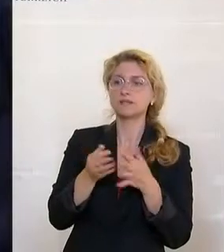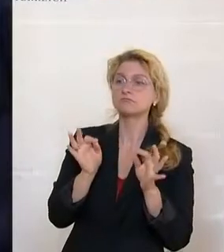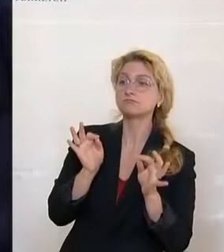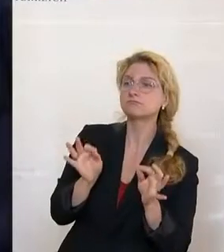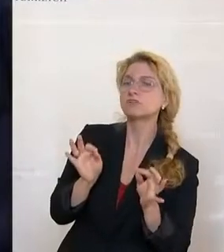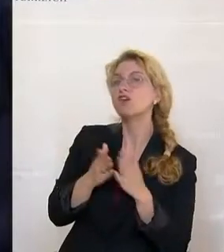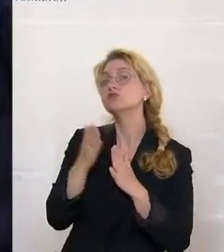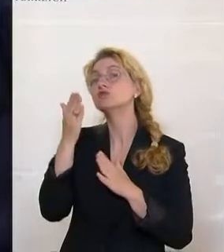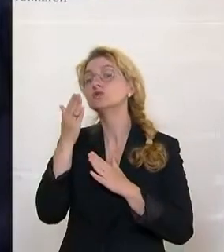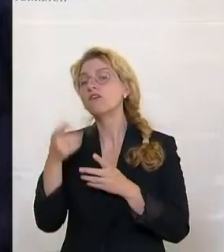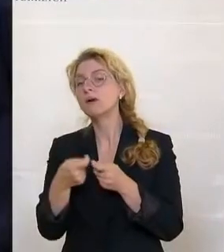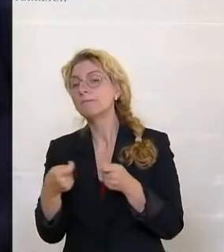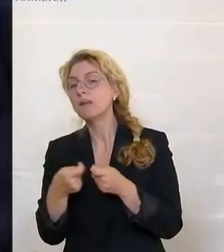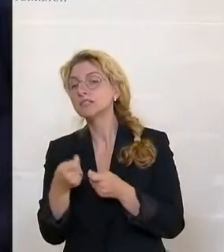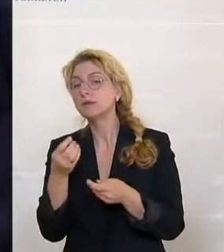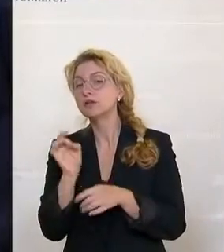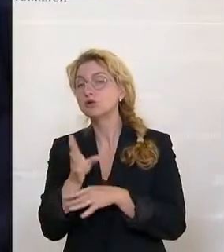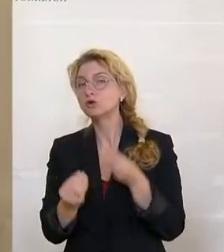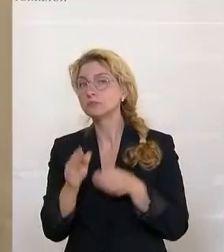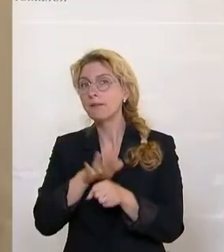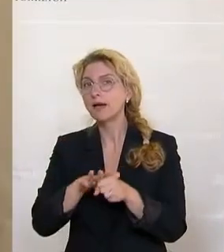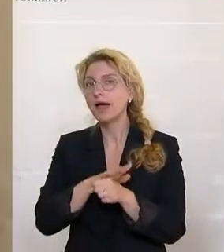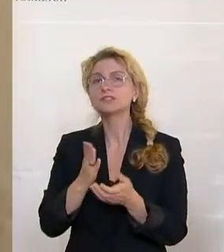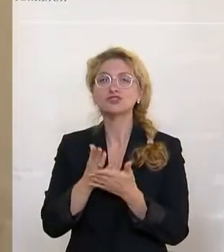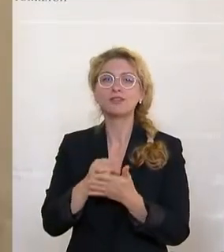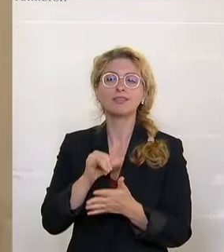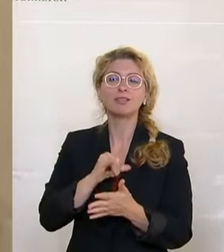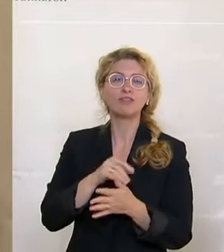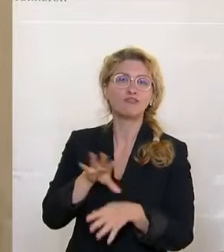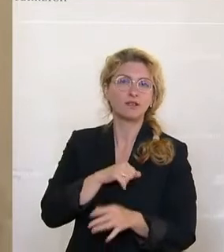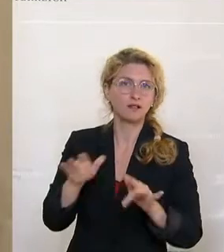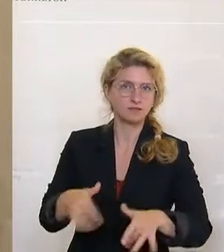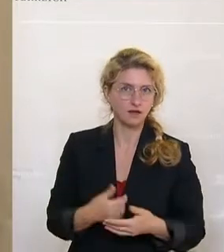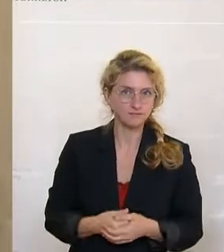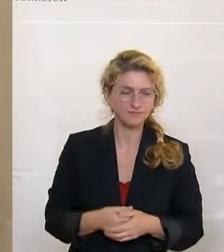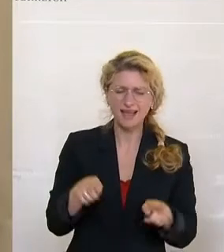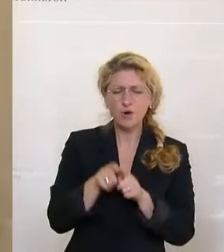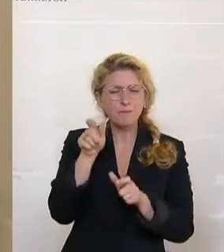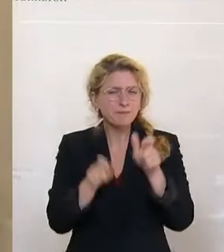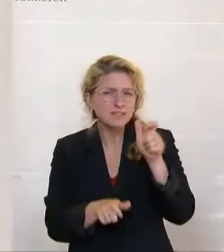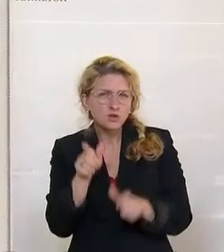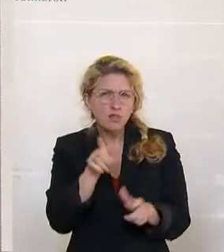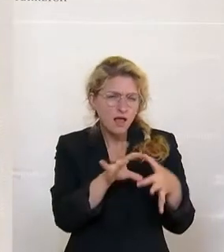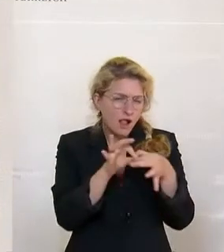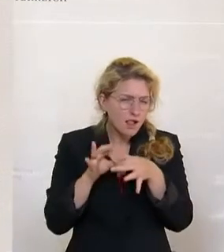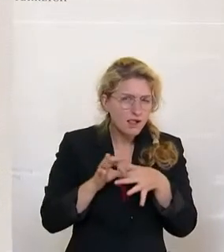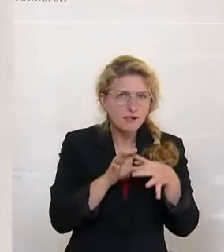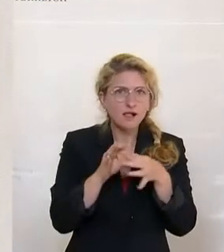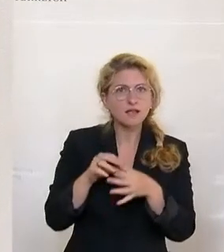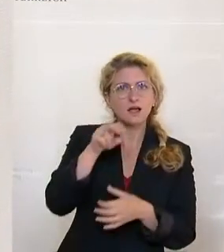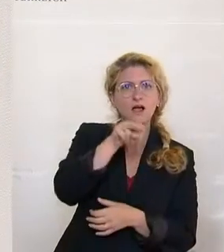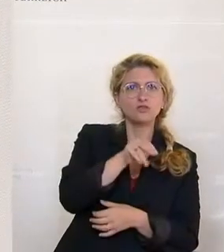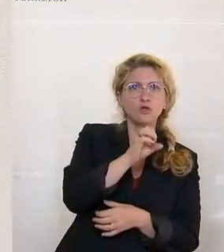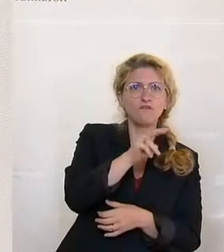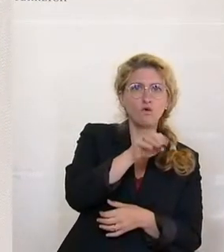bei zukünftigen Maßnahmen im Glücksspielbereich. Dann gab es noch die persönlichen Verflechtungen, die im U-Ausschuss herauskamen zwischen Novomatik-Vertretern